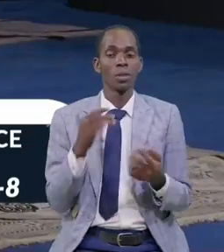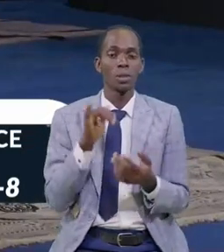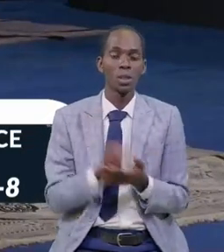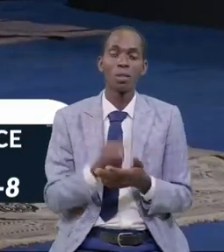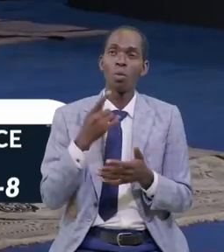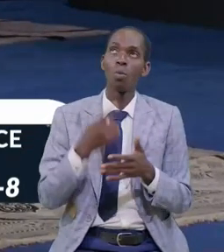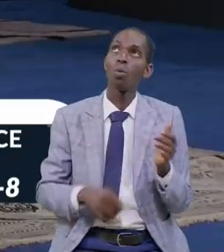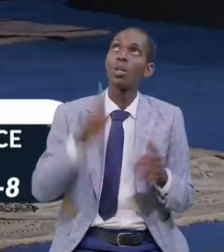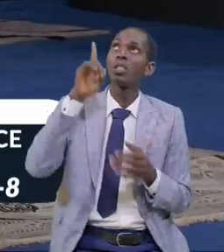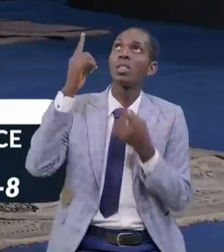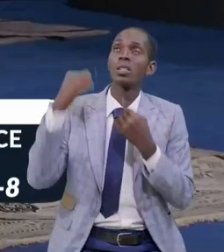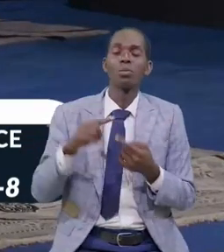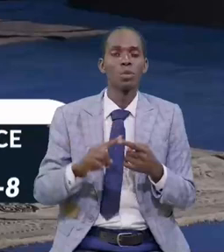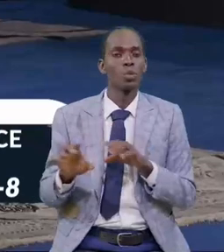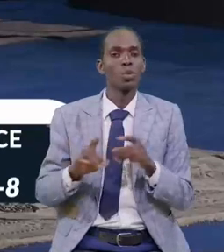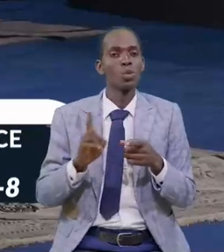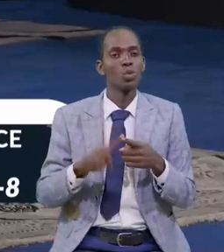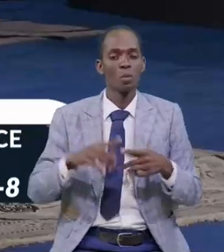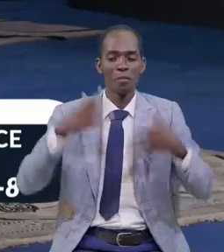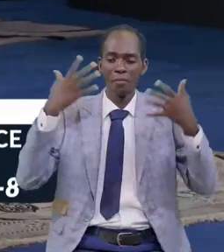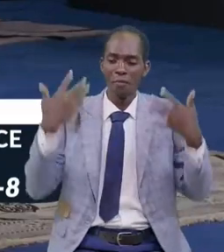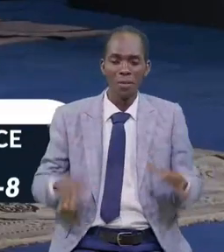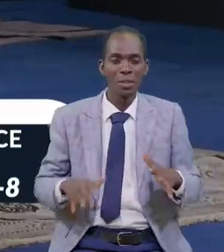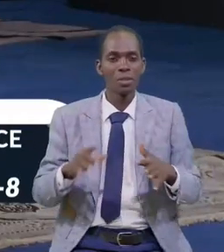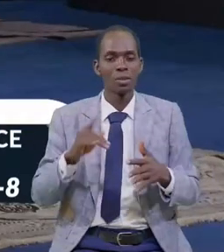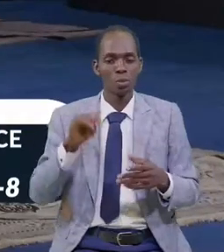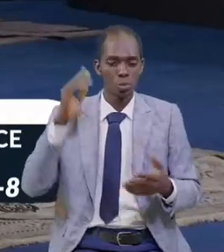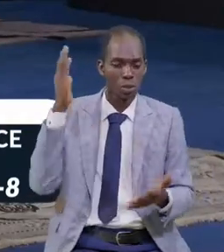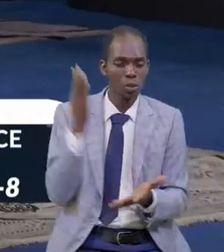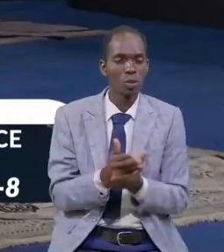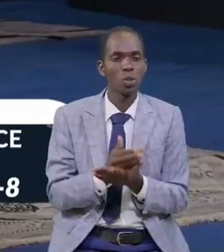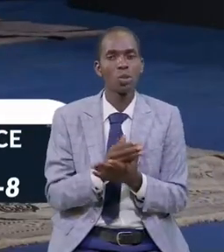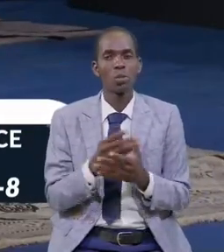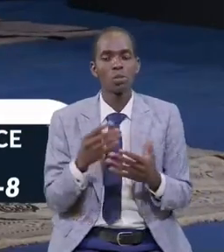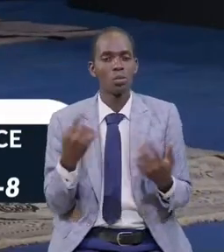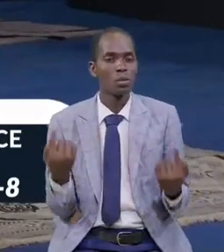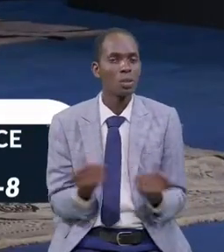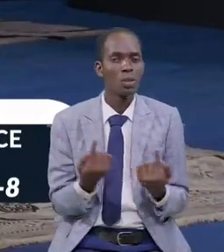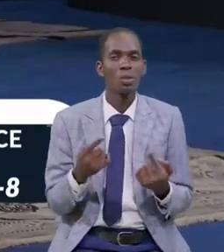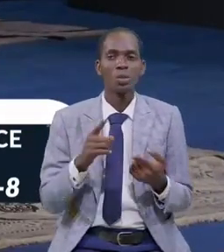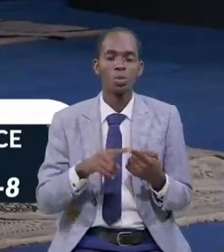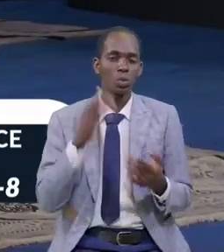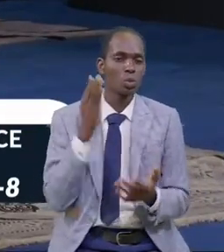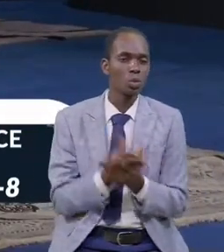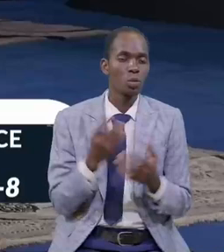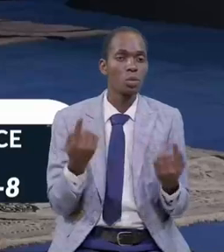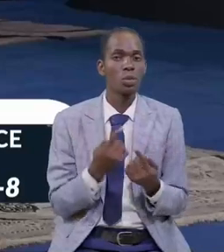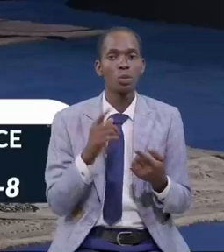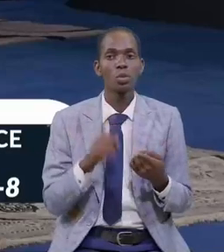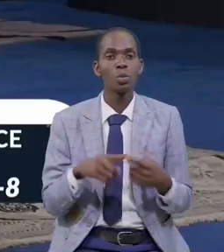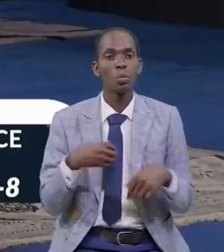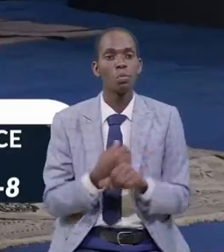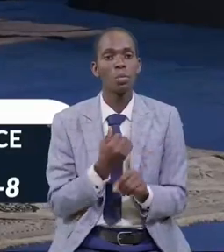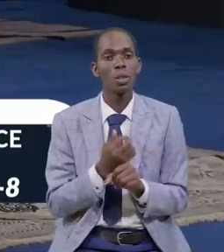au péchés et mettre fin au péchés mettre fin au péché pour